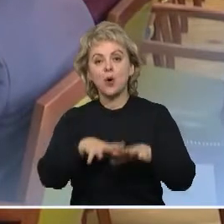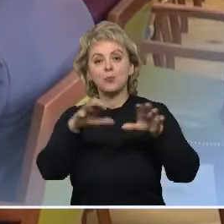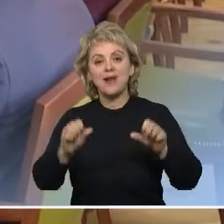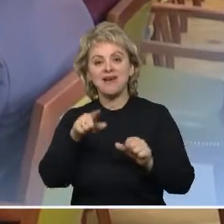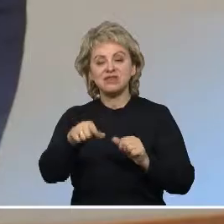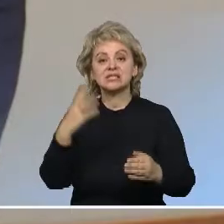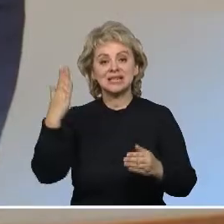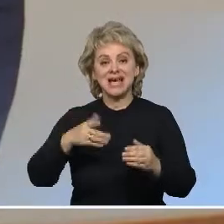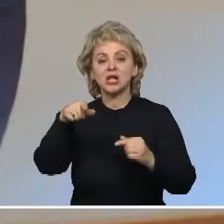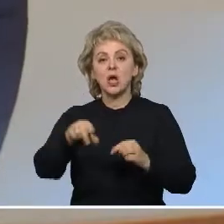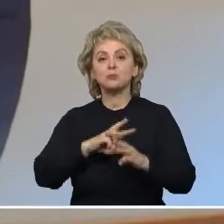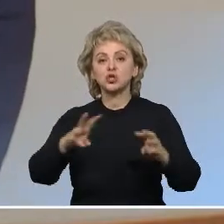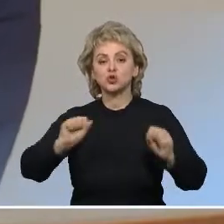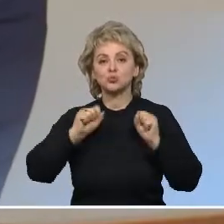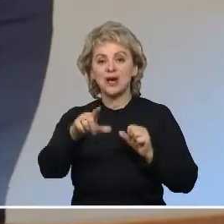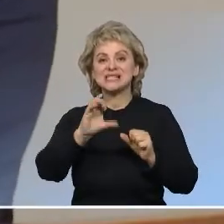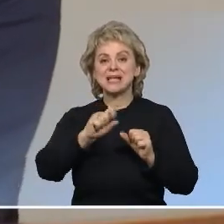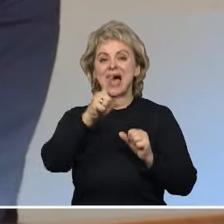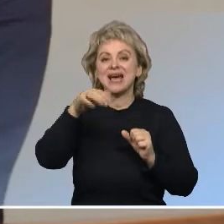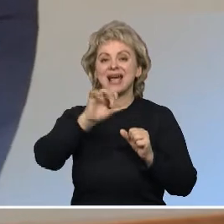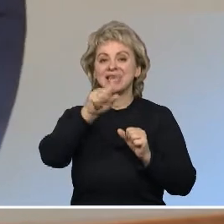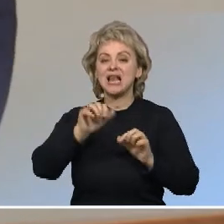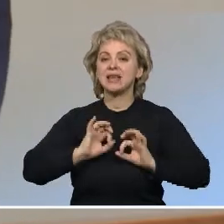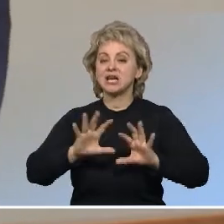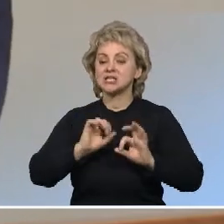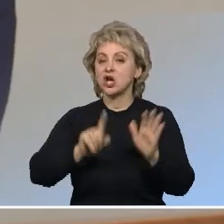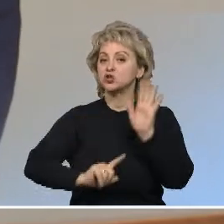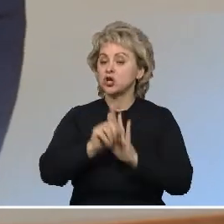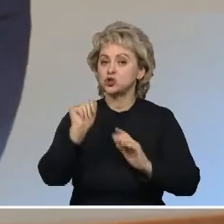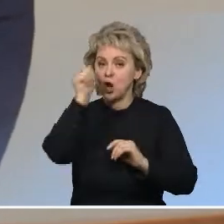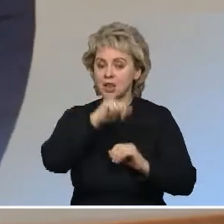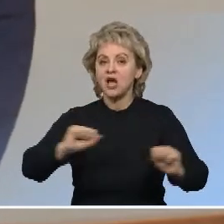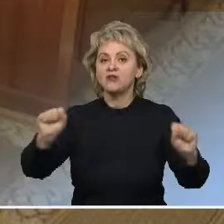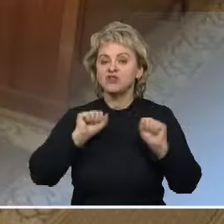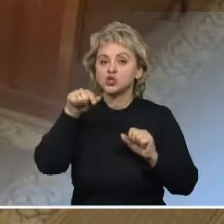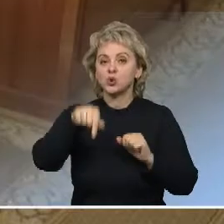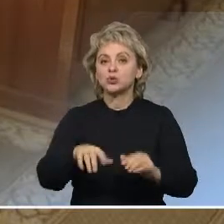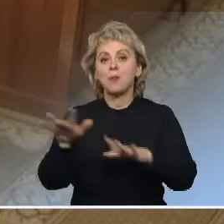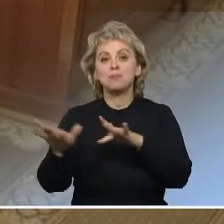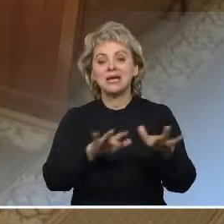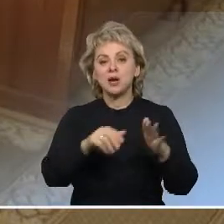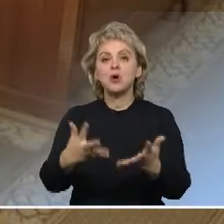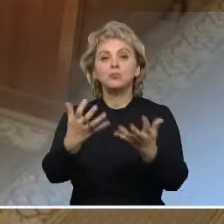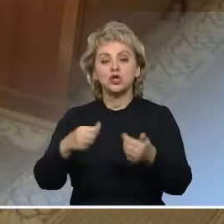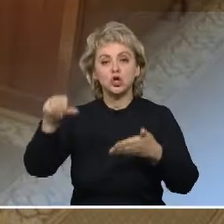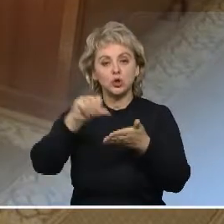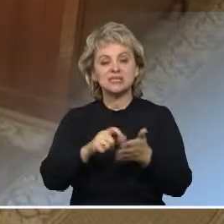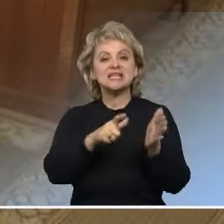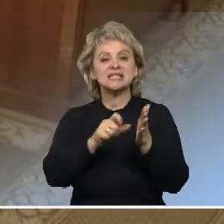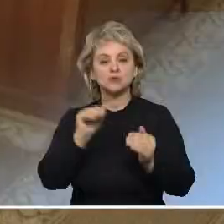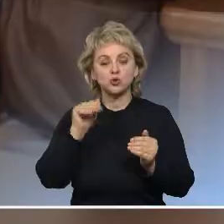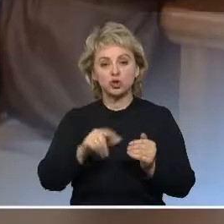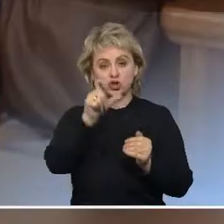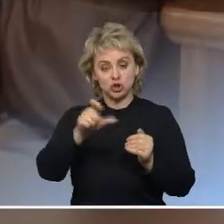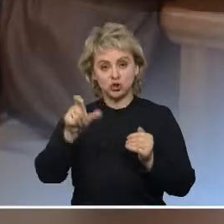правительства докладом министра спорта. Самвел Аракелян рассказывает, с начала года в физкультурно-спортивных мероприятиях приняли участие 700